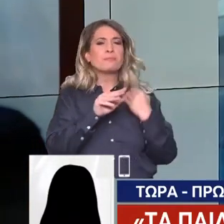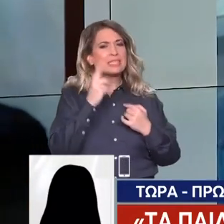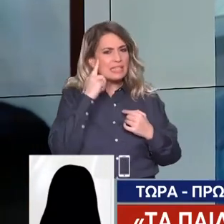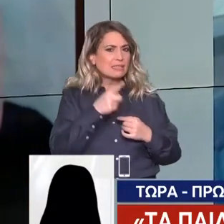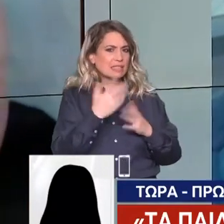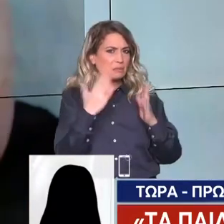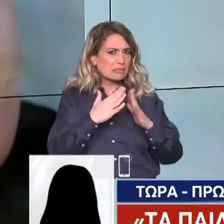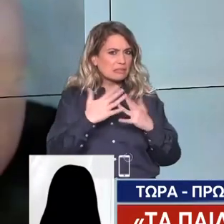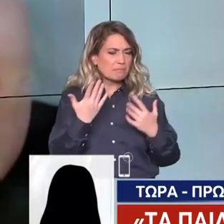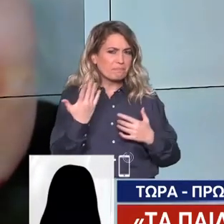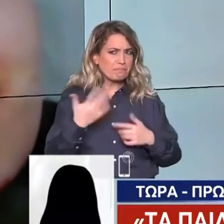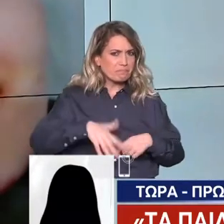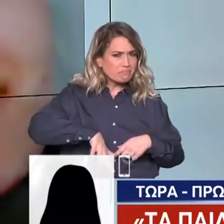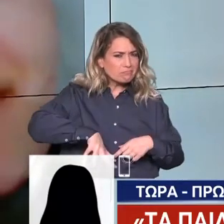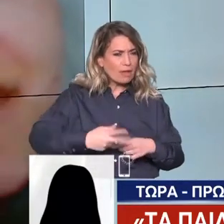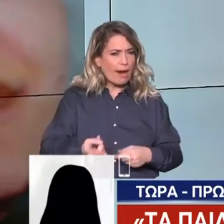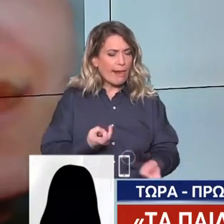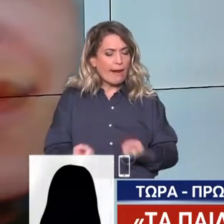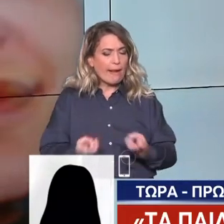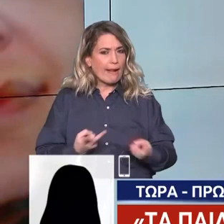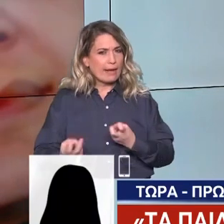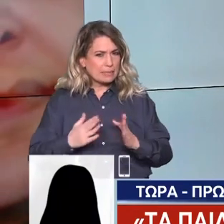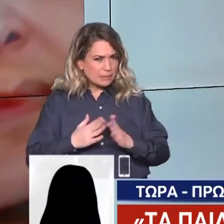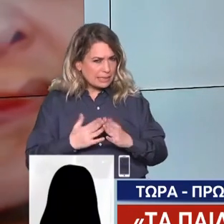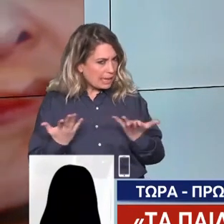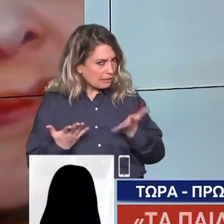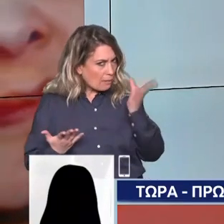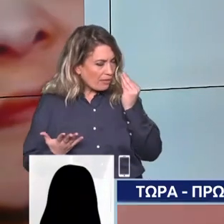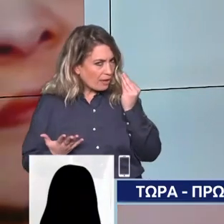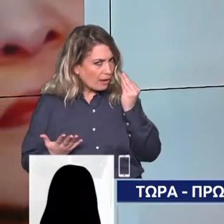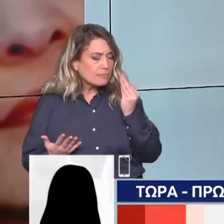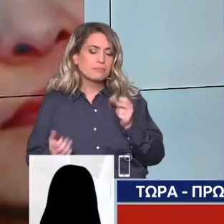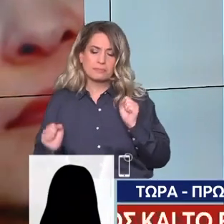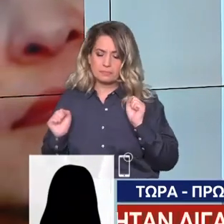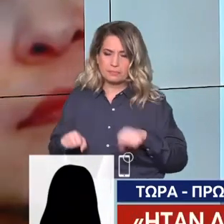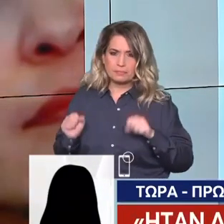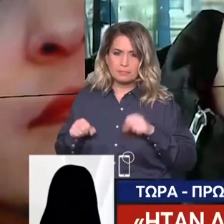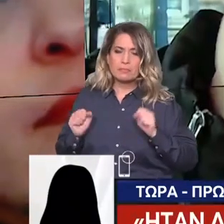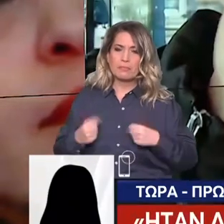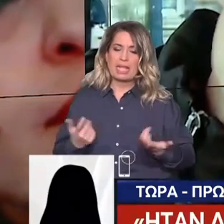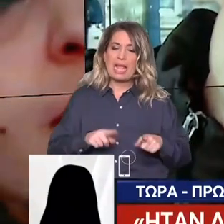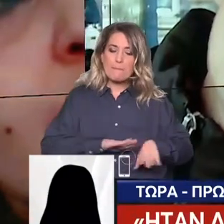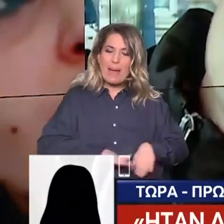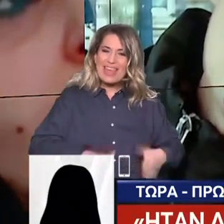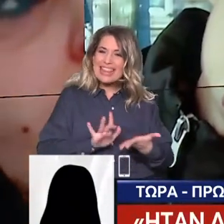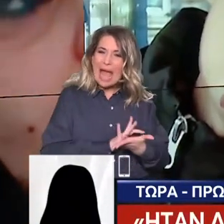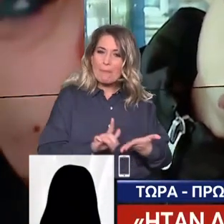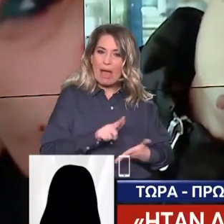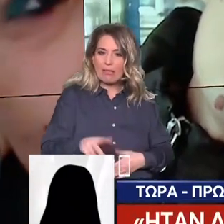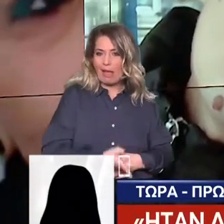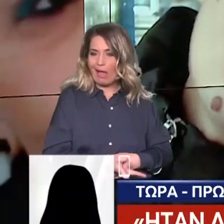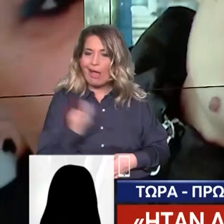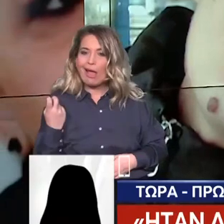από το σπίτι. Τον κατηγορήσατε ότι έπαιρνε πράγματα από το σπίτι. Ναι, και το τάμπλετ των παιδιών έκλεβε. Τι να πάω